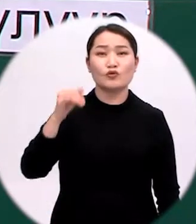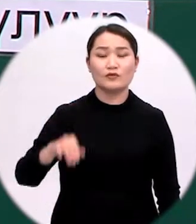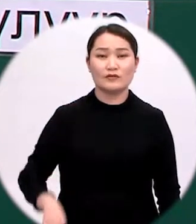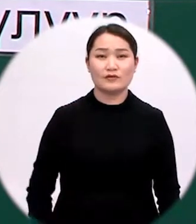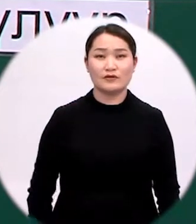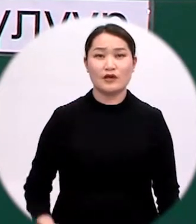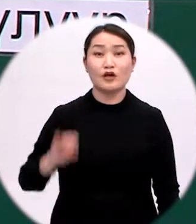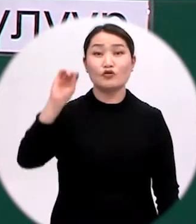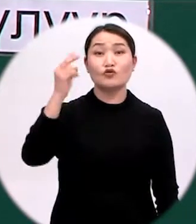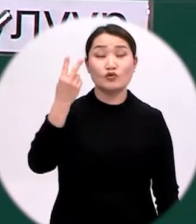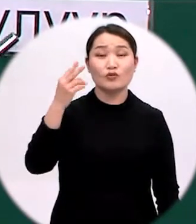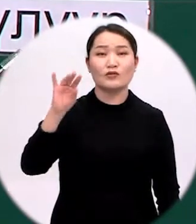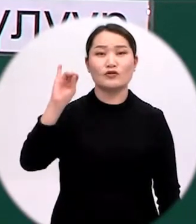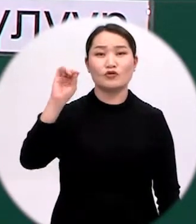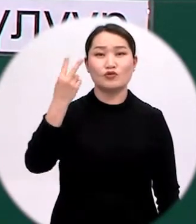Юулэх,